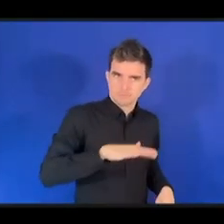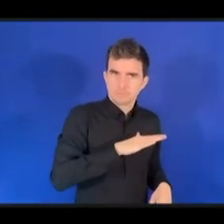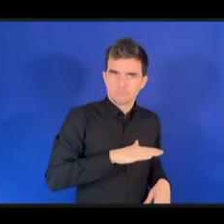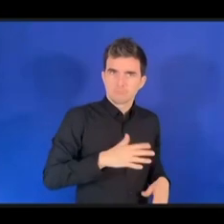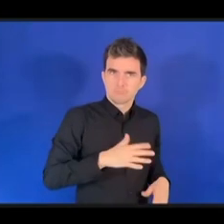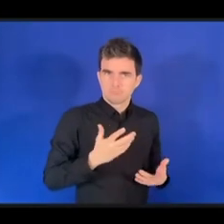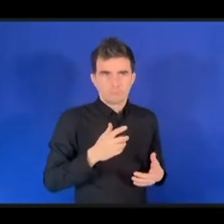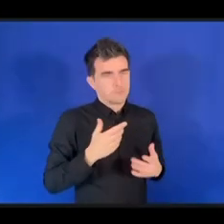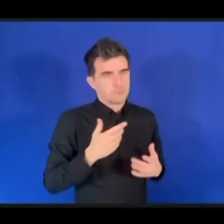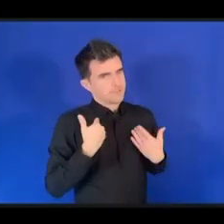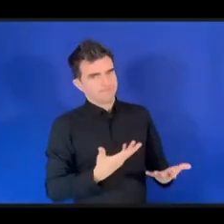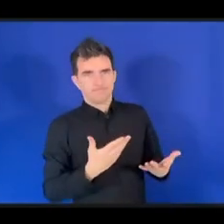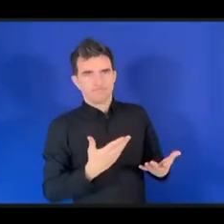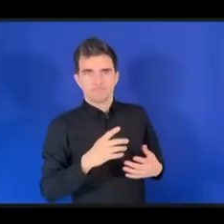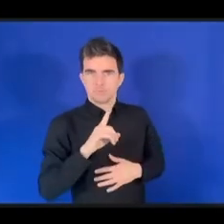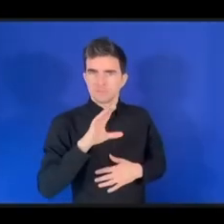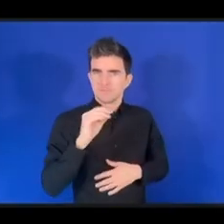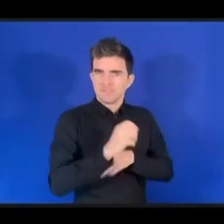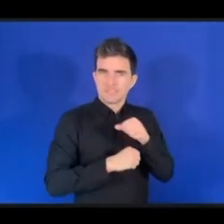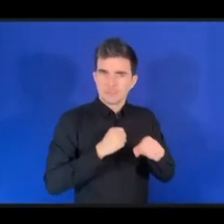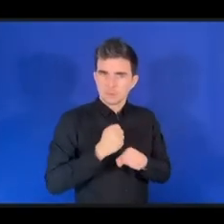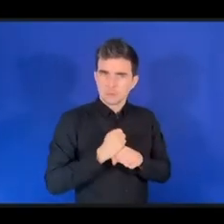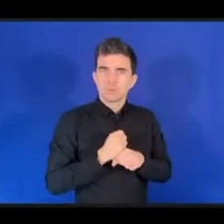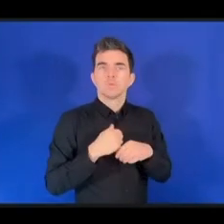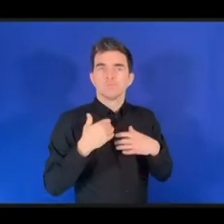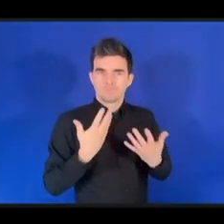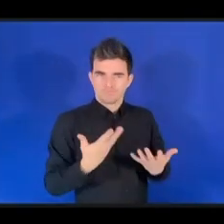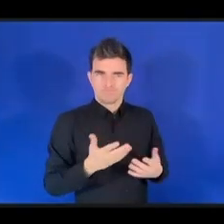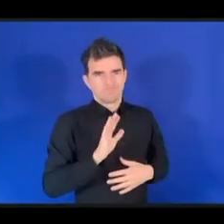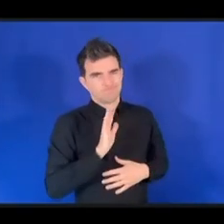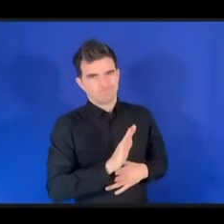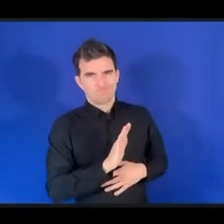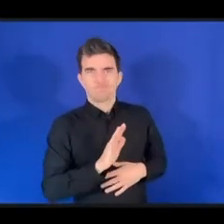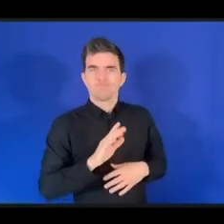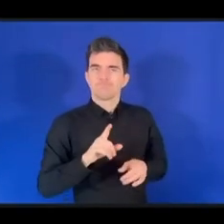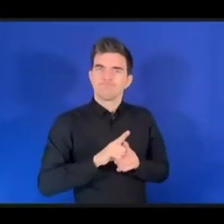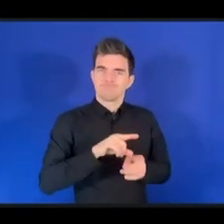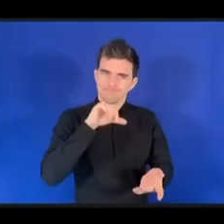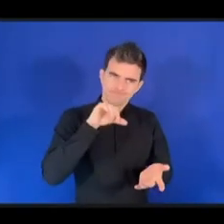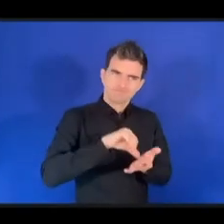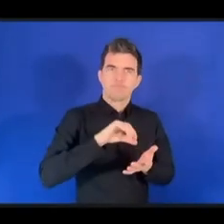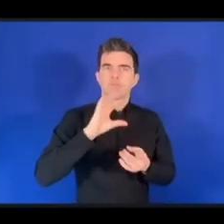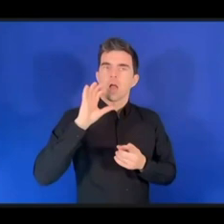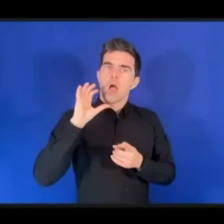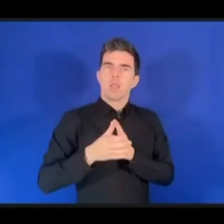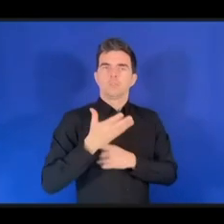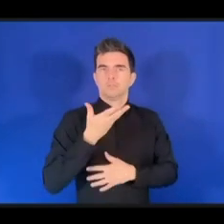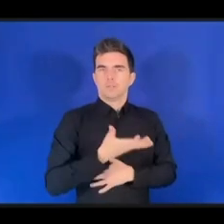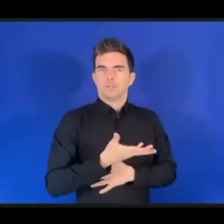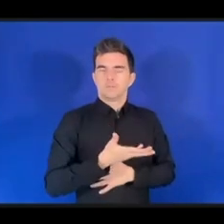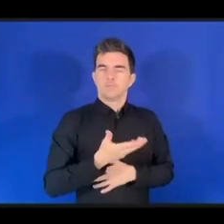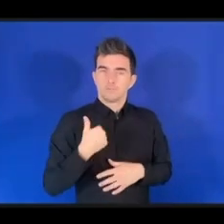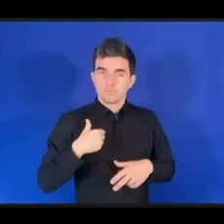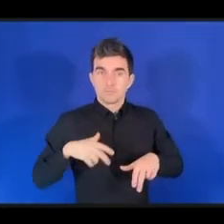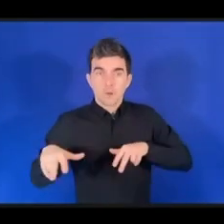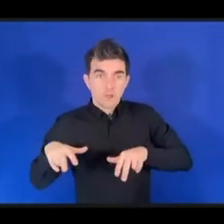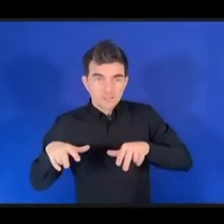عاصمه الثقافيه نحن نريد ان نروج